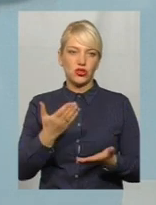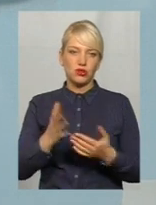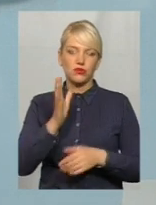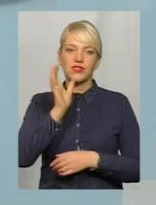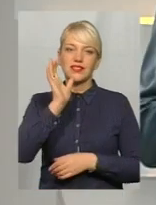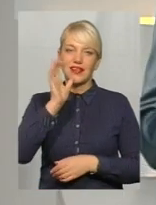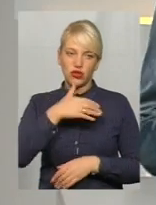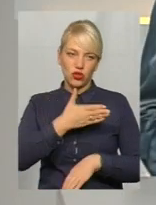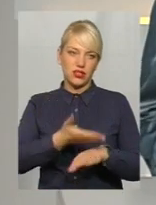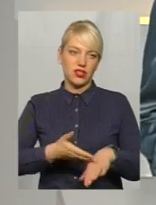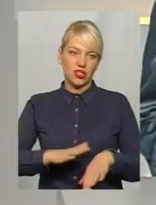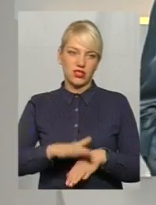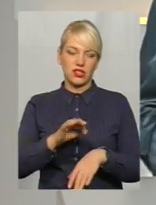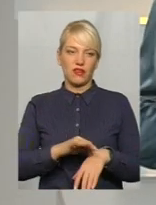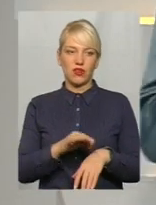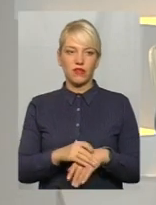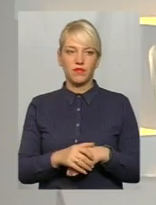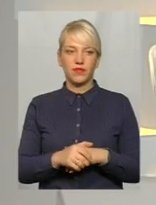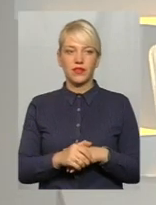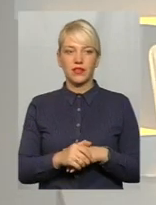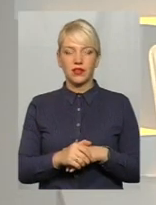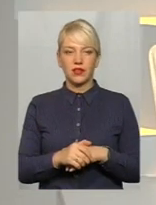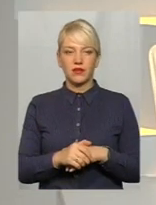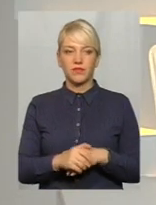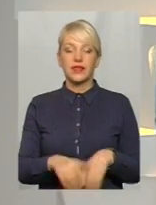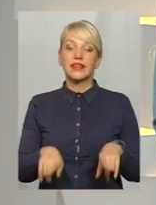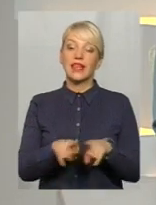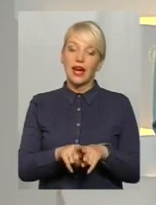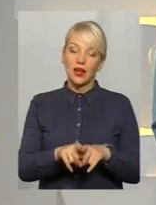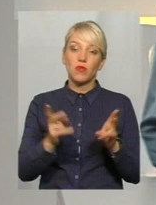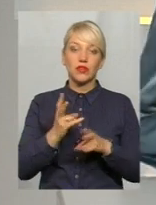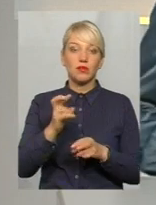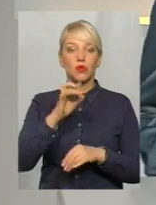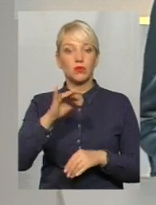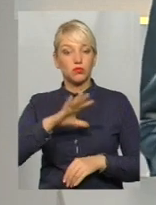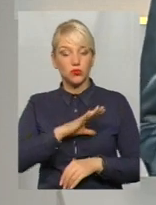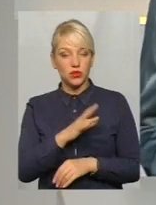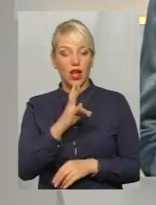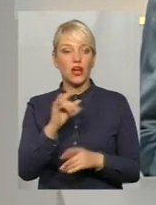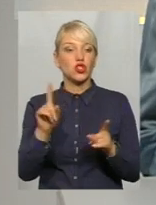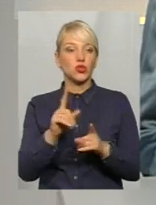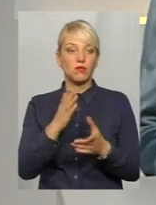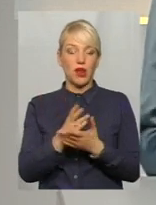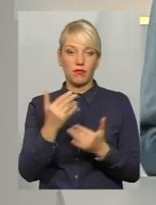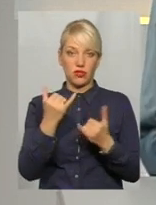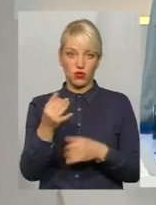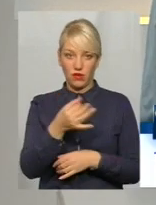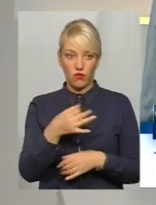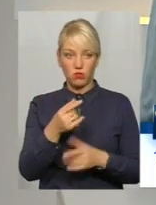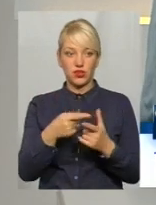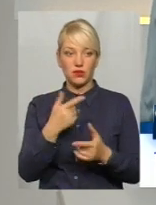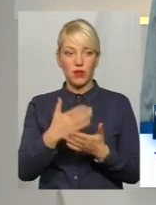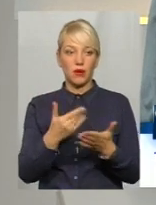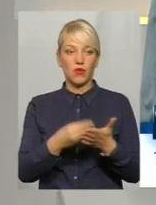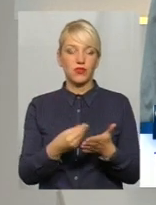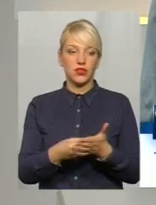серйозних тяжких захворювань. Зрозуміло, пані Тетяна Петрівна, власне, так мало би бути. А що маємо на сьогодні в області? Чи маємо фінансування,